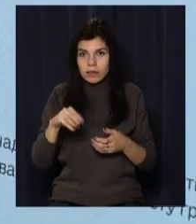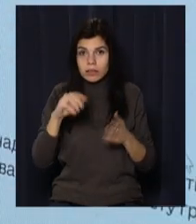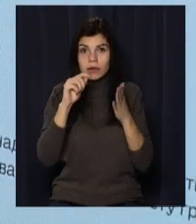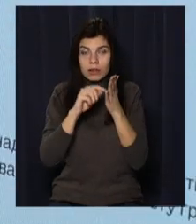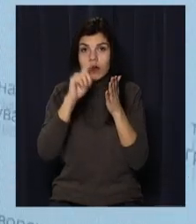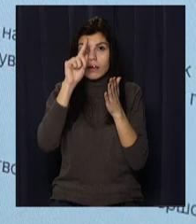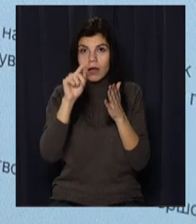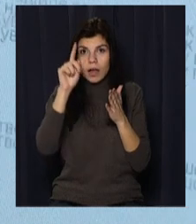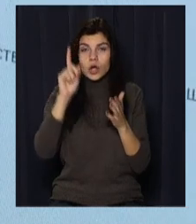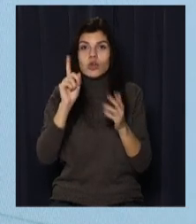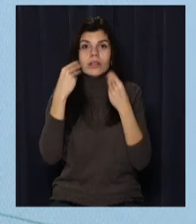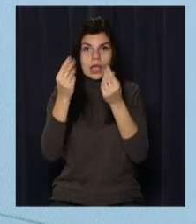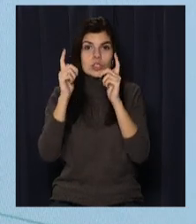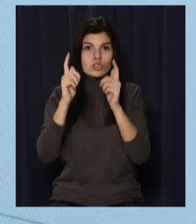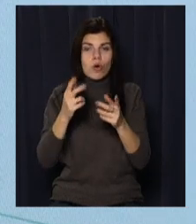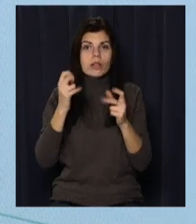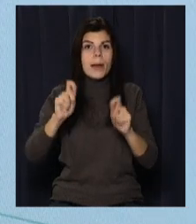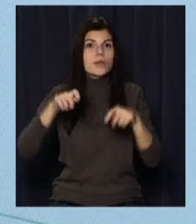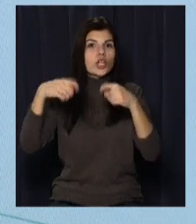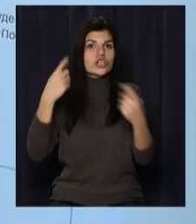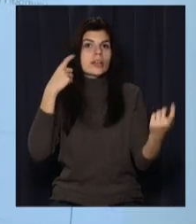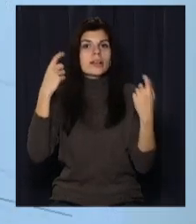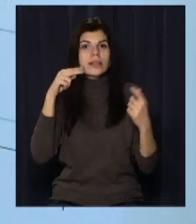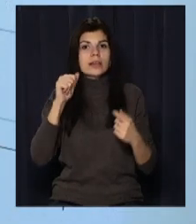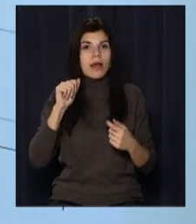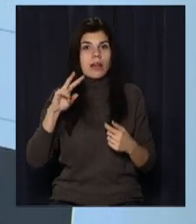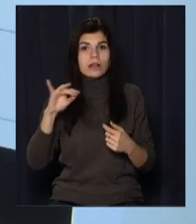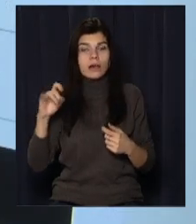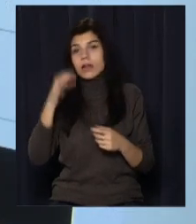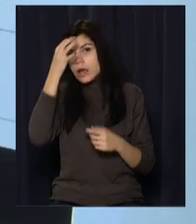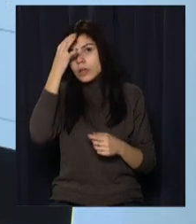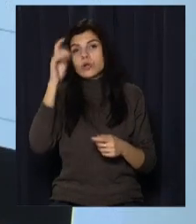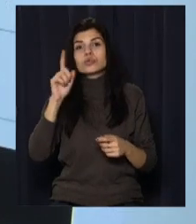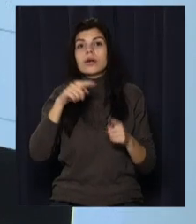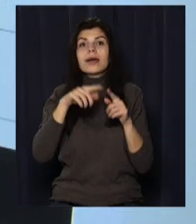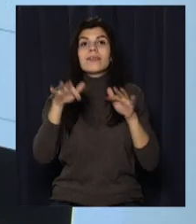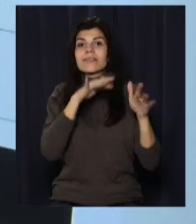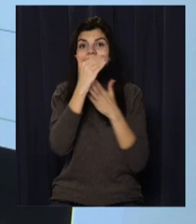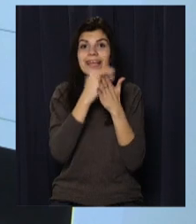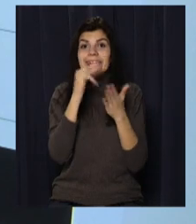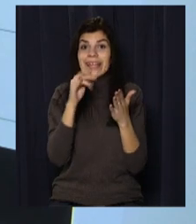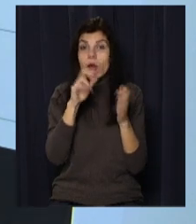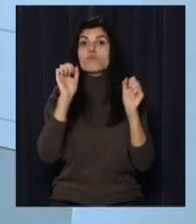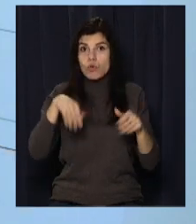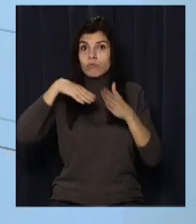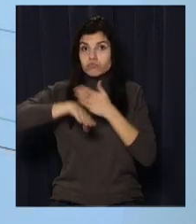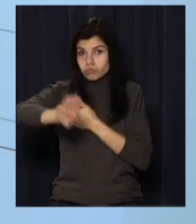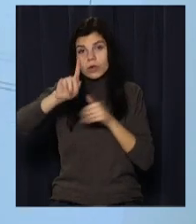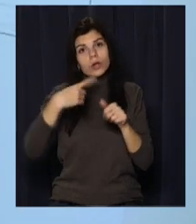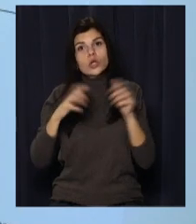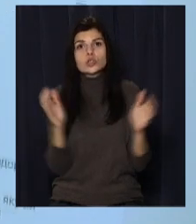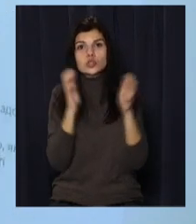передачу даних. Нагадаємо, сертифікати з порталу «Дія» можна роздрукувати або зберегти на свій гаджет у форматі PDF.